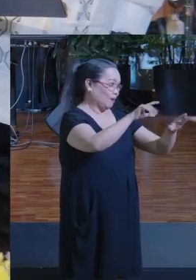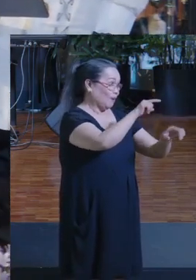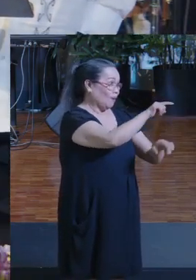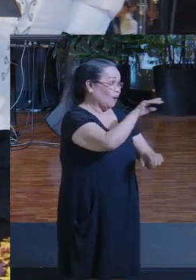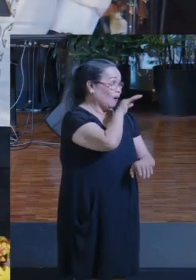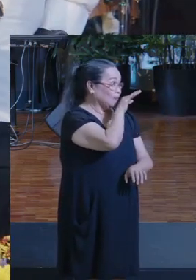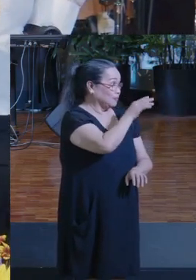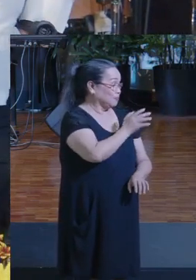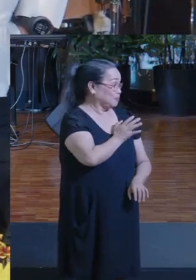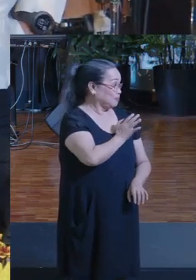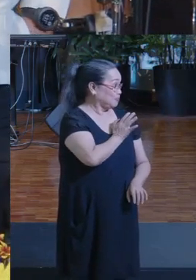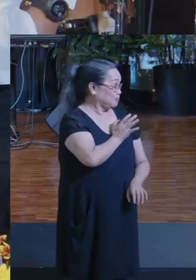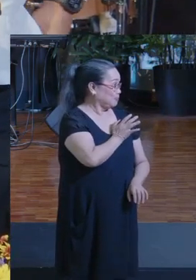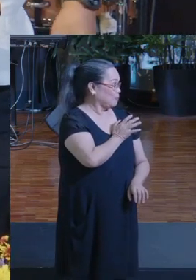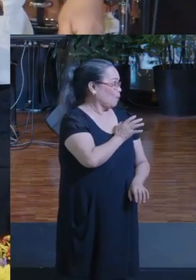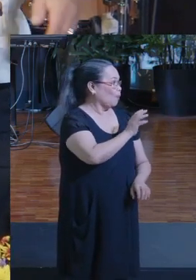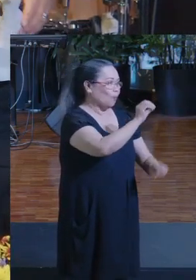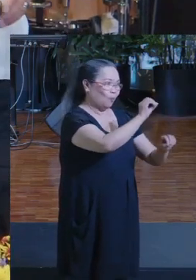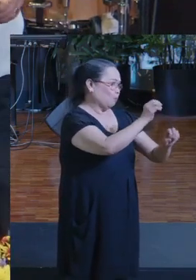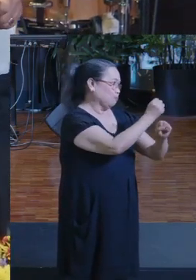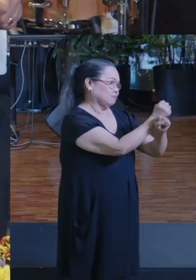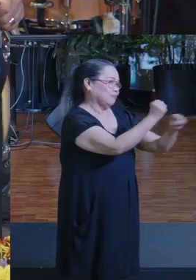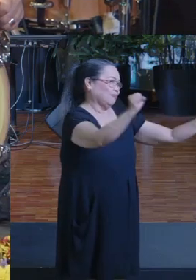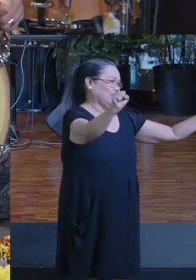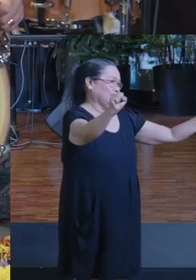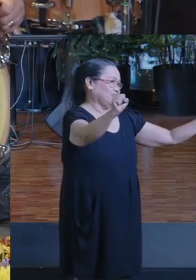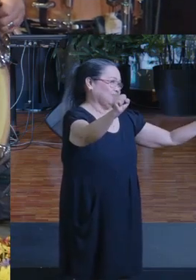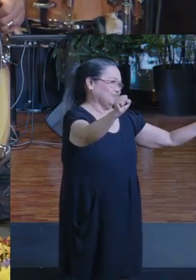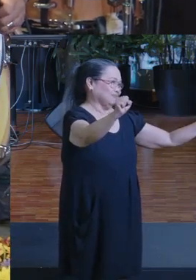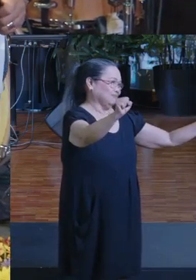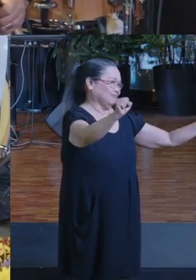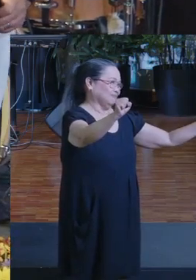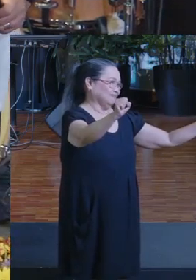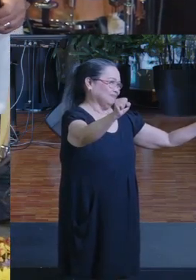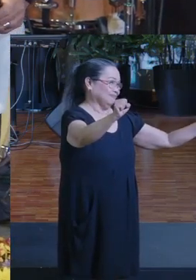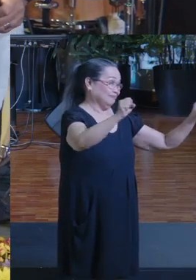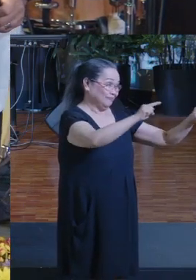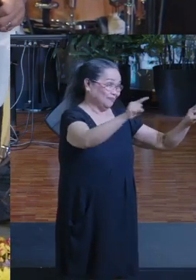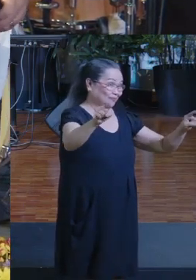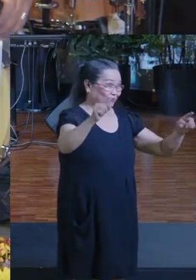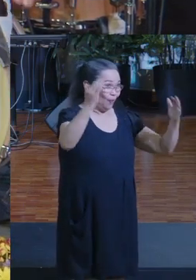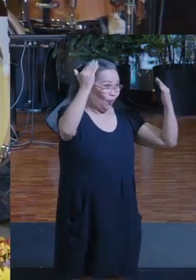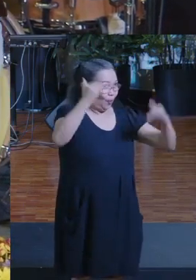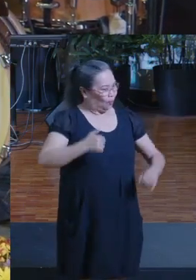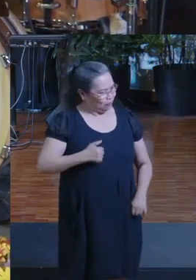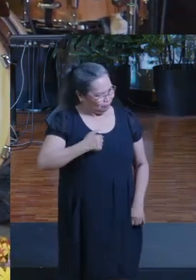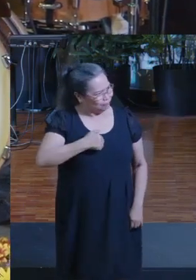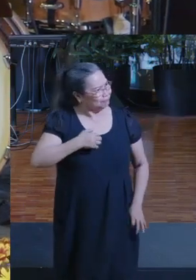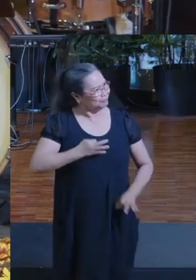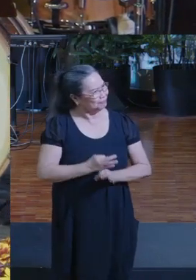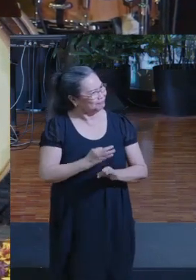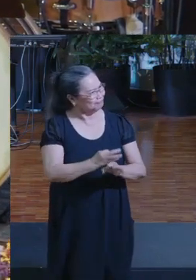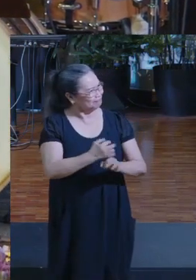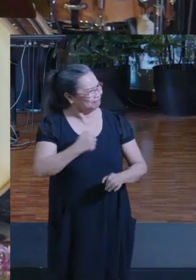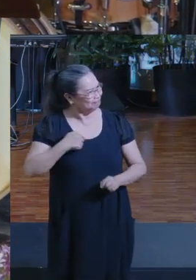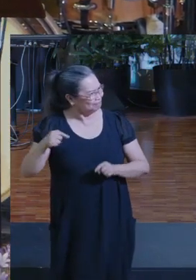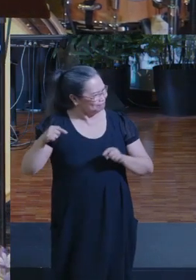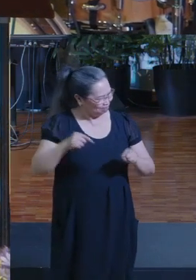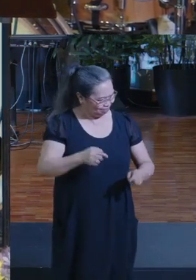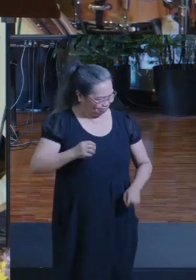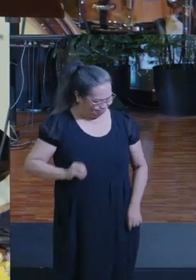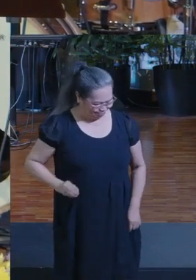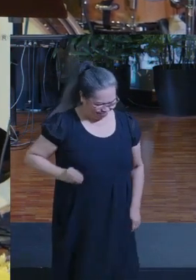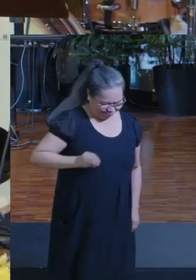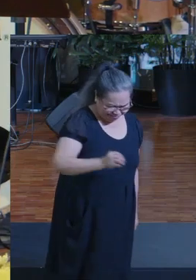pong maliligtas. Kung yan pong inaasahan ninyo. Ako third